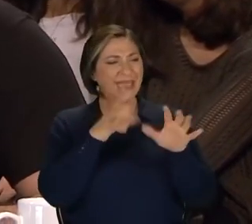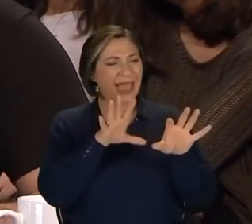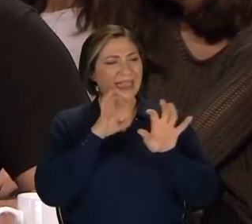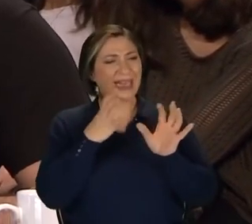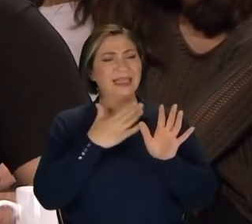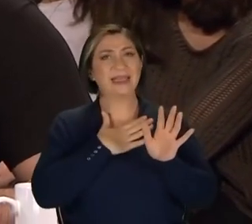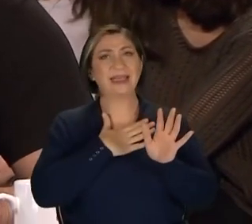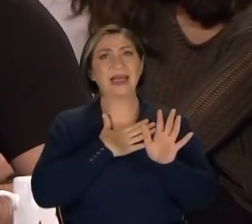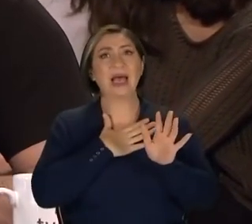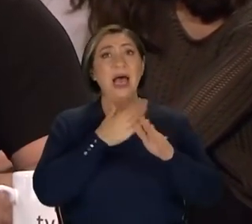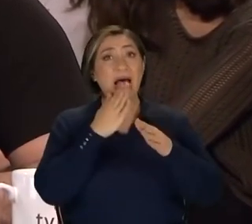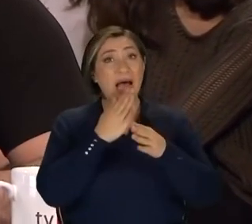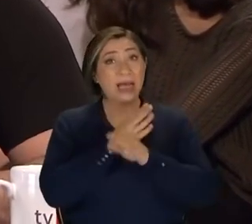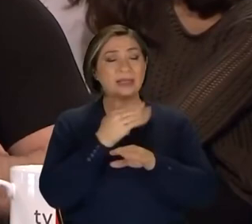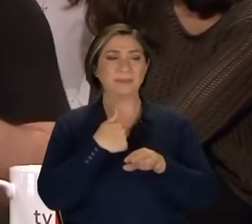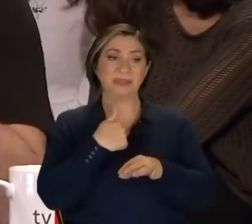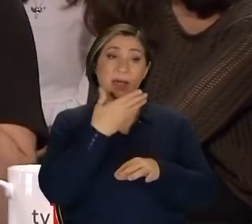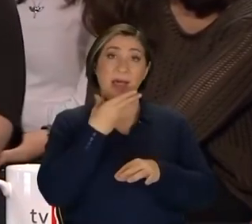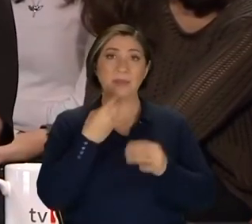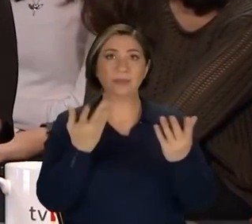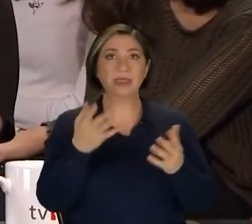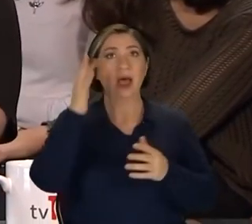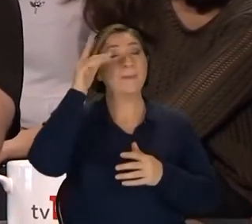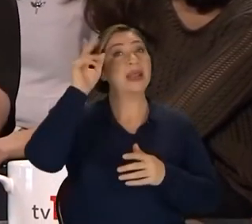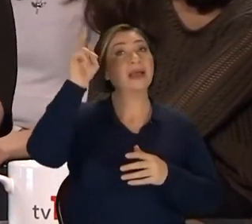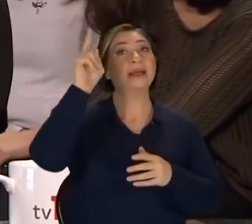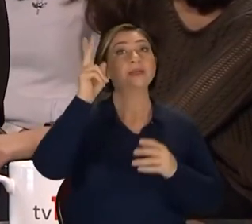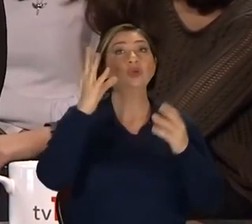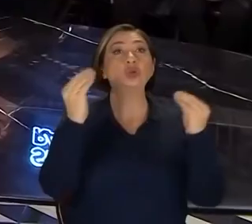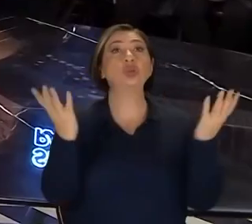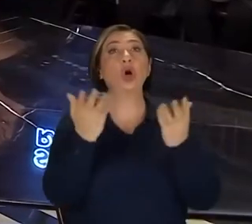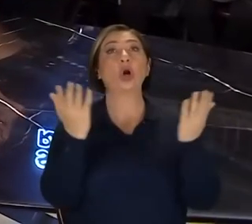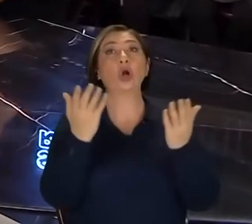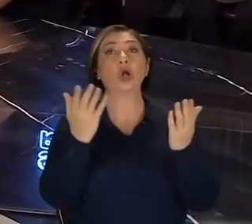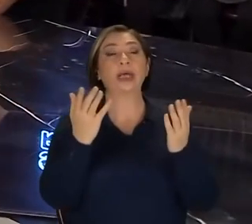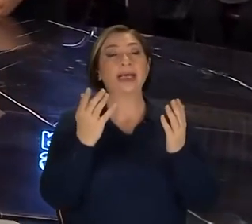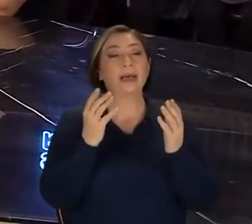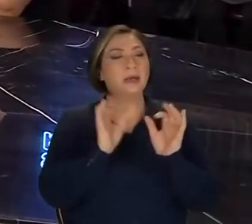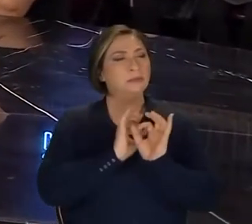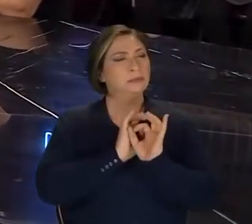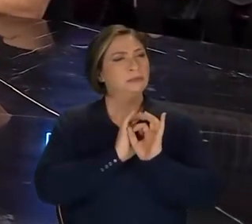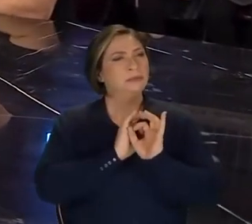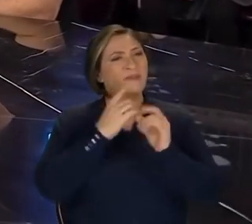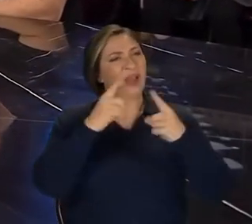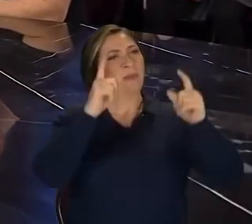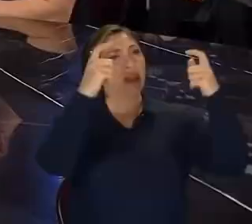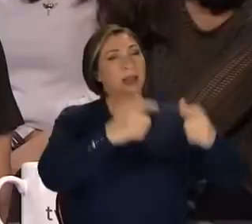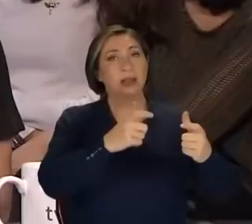Bu hakikaten bizim ayıbımız tabii. Ama tabii Amerika'nın çok böyle hani... niş bir bölümünde